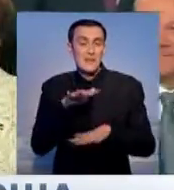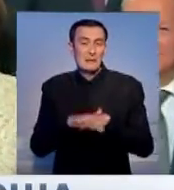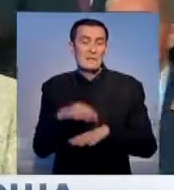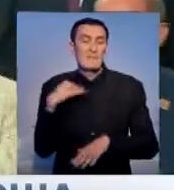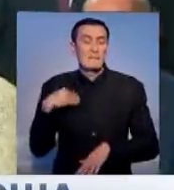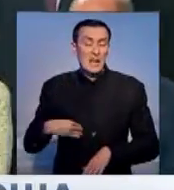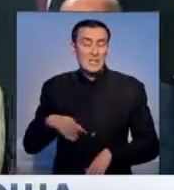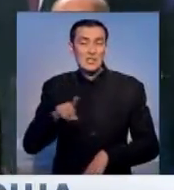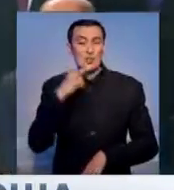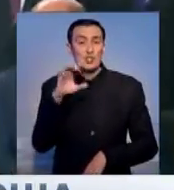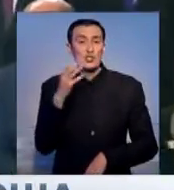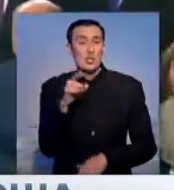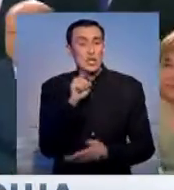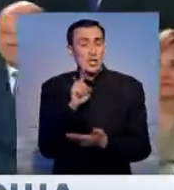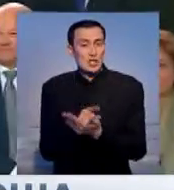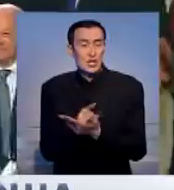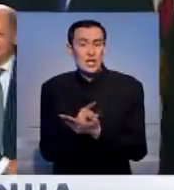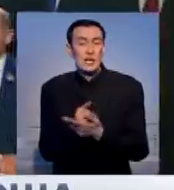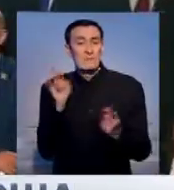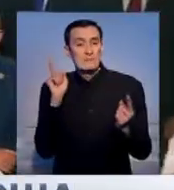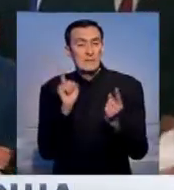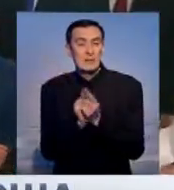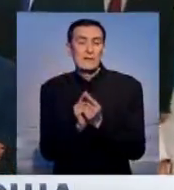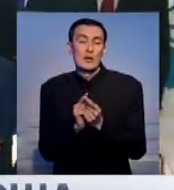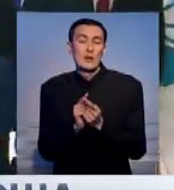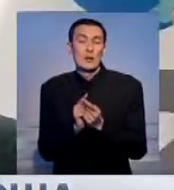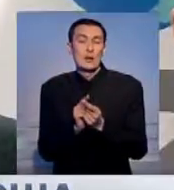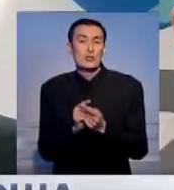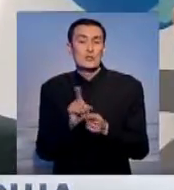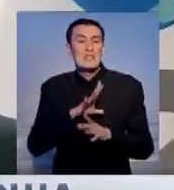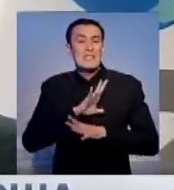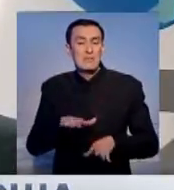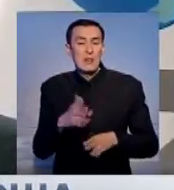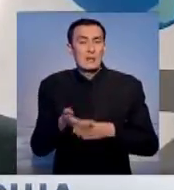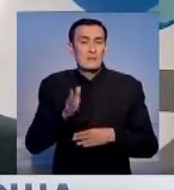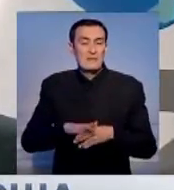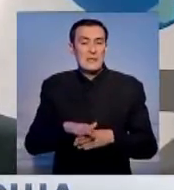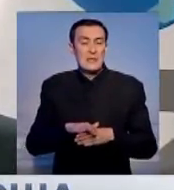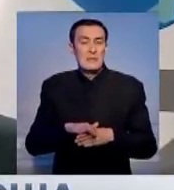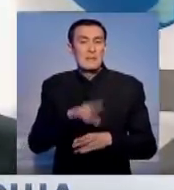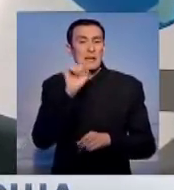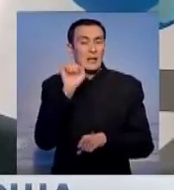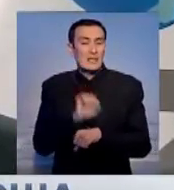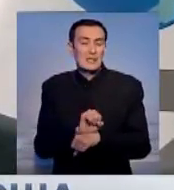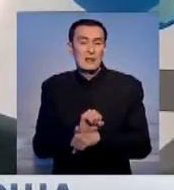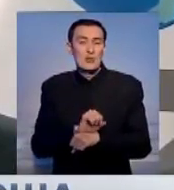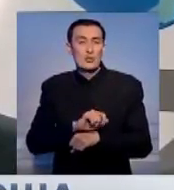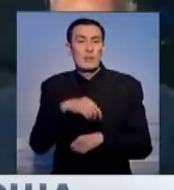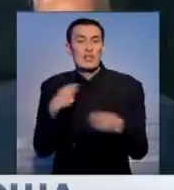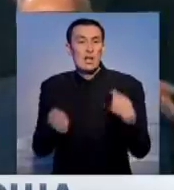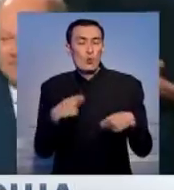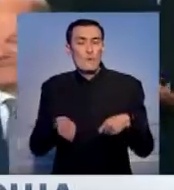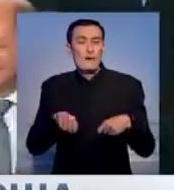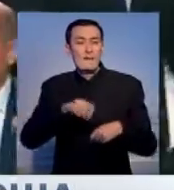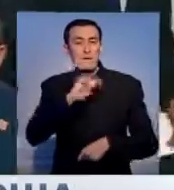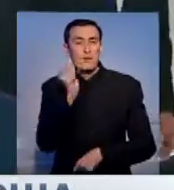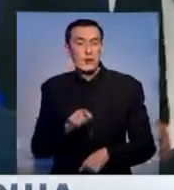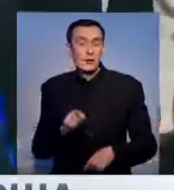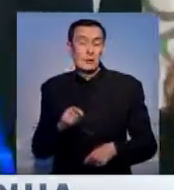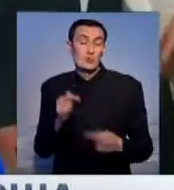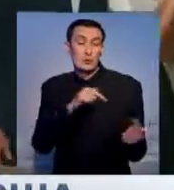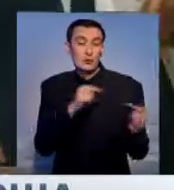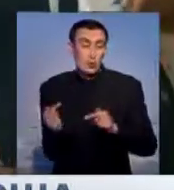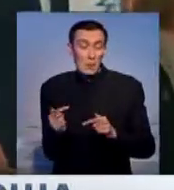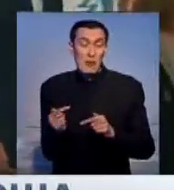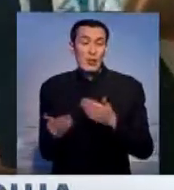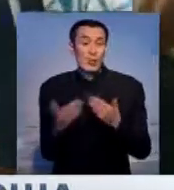также подчеркнул, что Штаты должны сделать шаг деэскалации напряженности и прекратить провоцировать торговую войну со своими союзниками. Но в